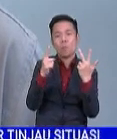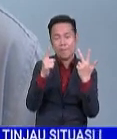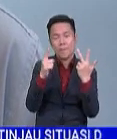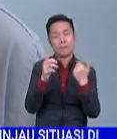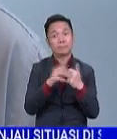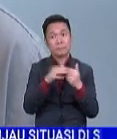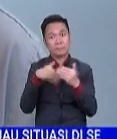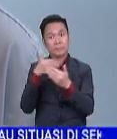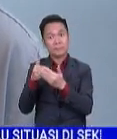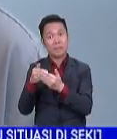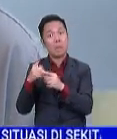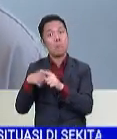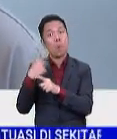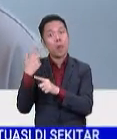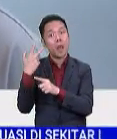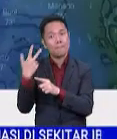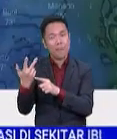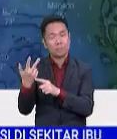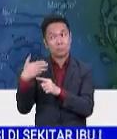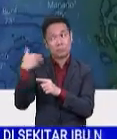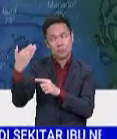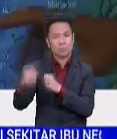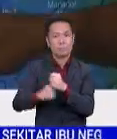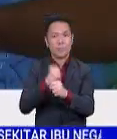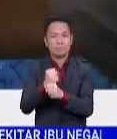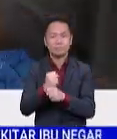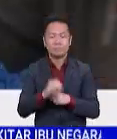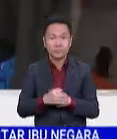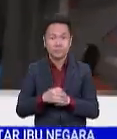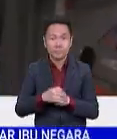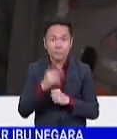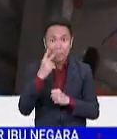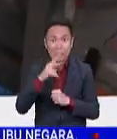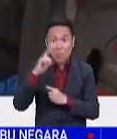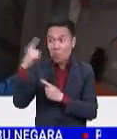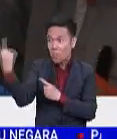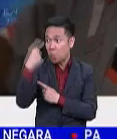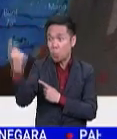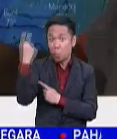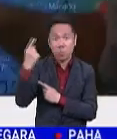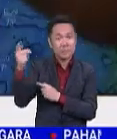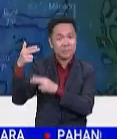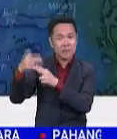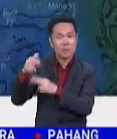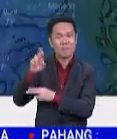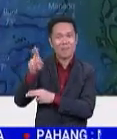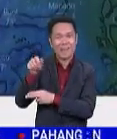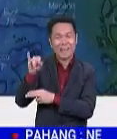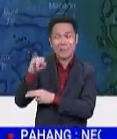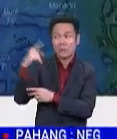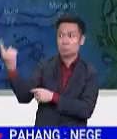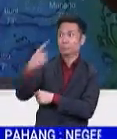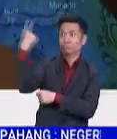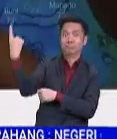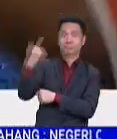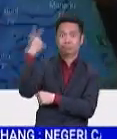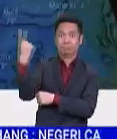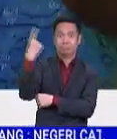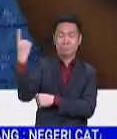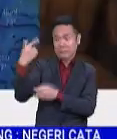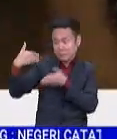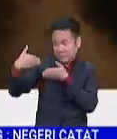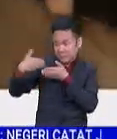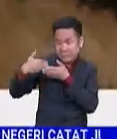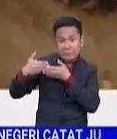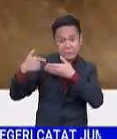sehingga bulan Mas 2022 apabila berlaku tayfun hari ini bergerak berhampiran dengan